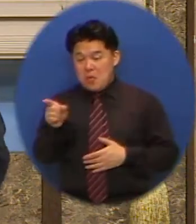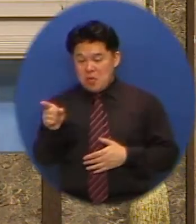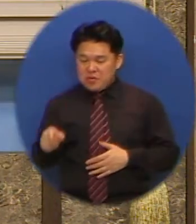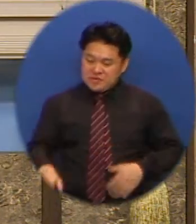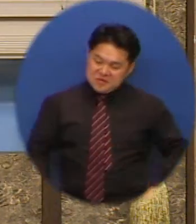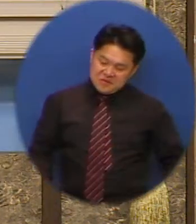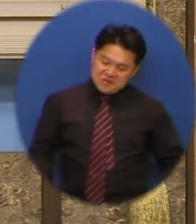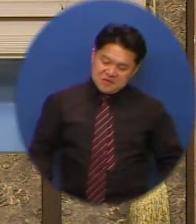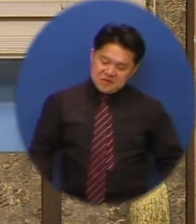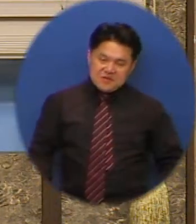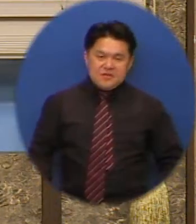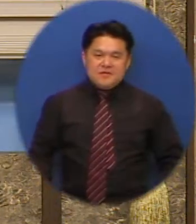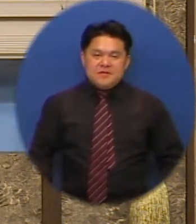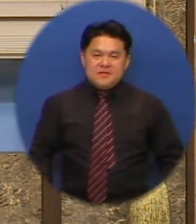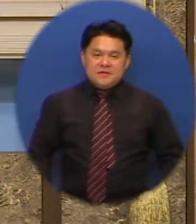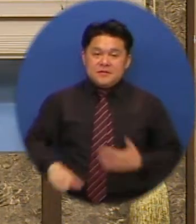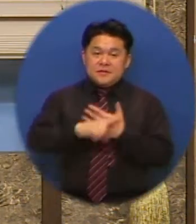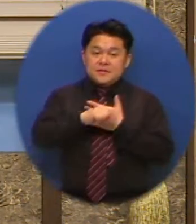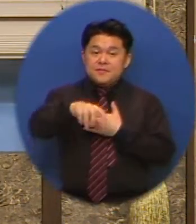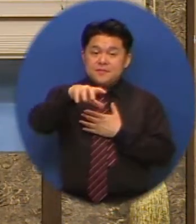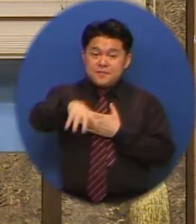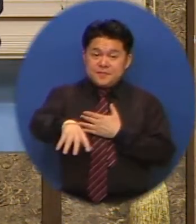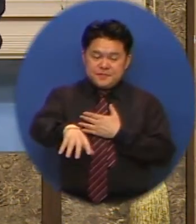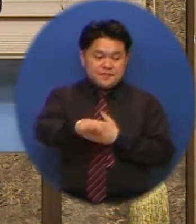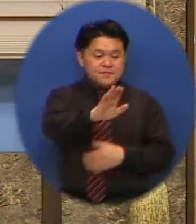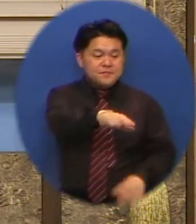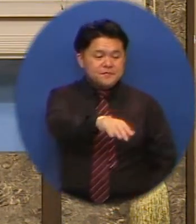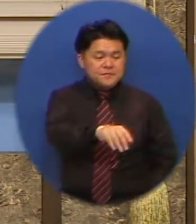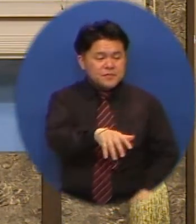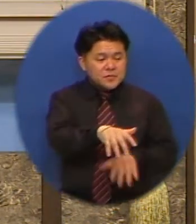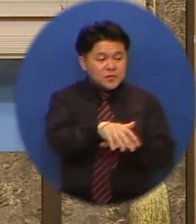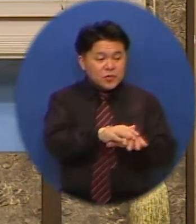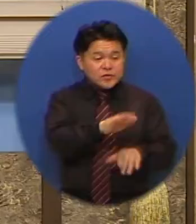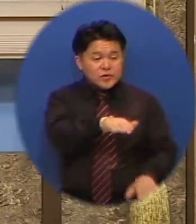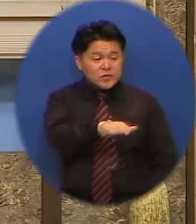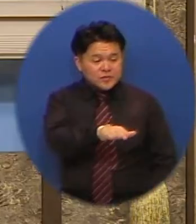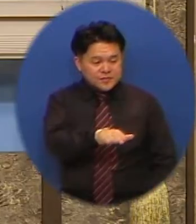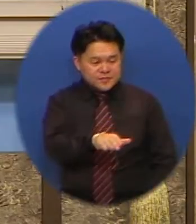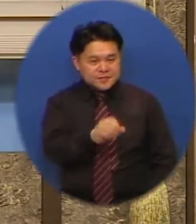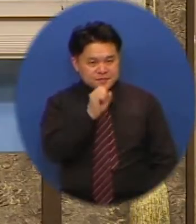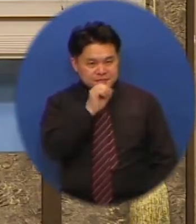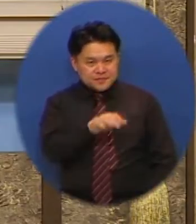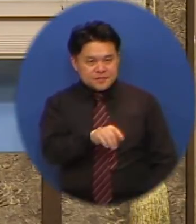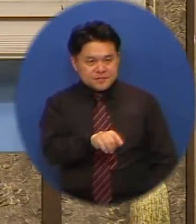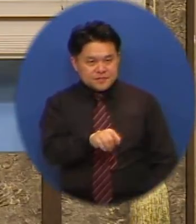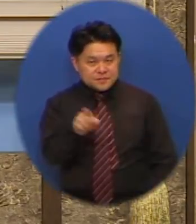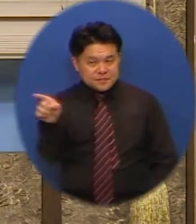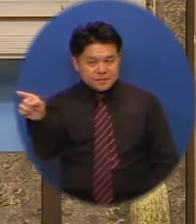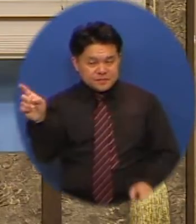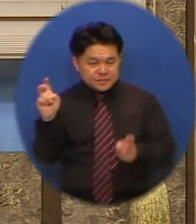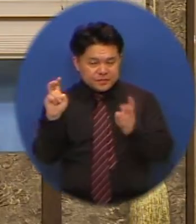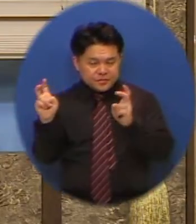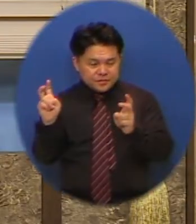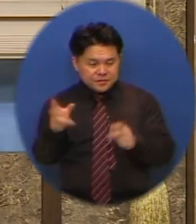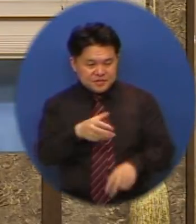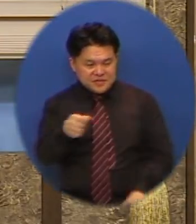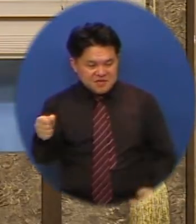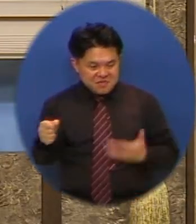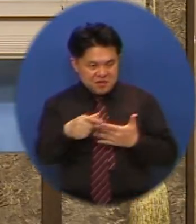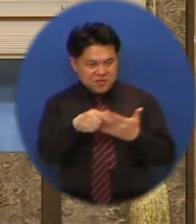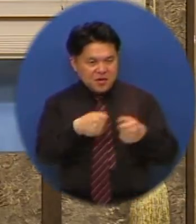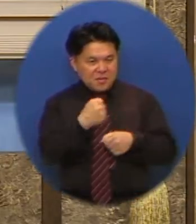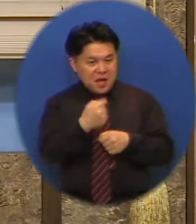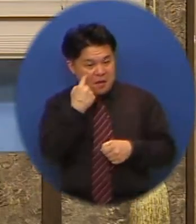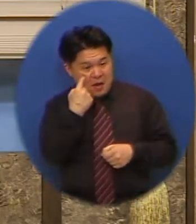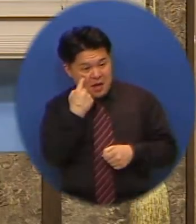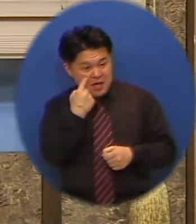우리가 이제 지방의 사회복지협의회 조직들한테 네. 어떻게 기업이 받을 만한 프로젝트를